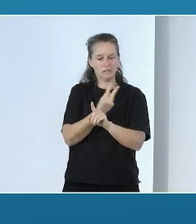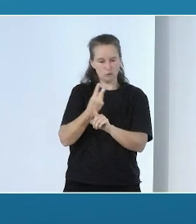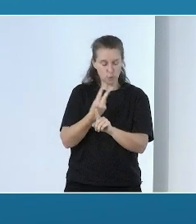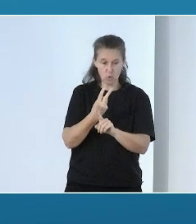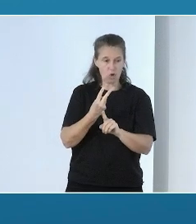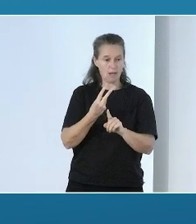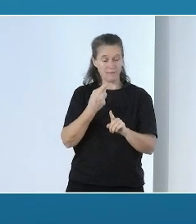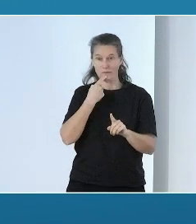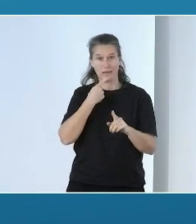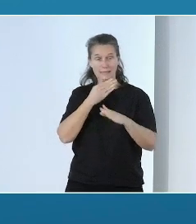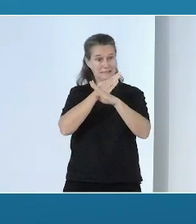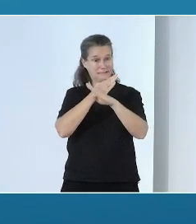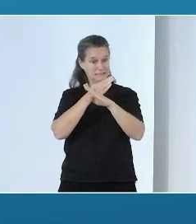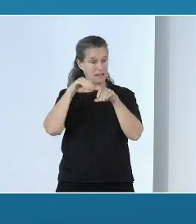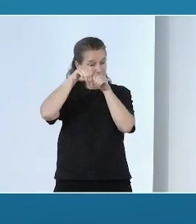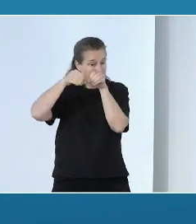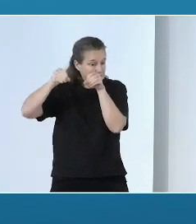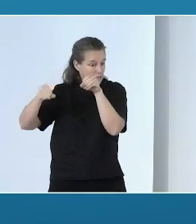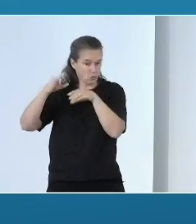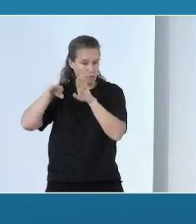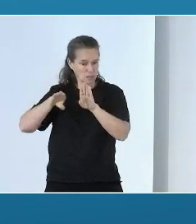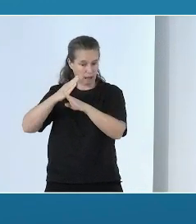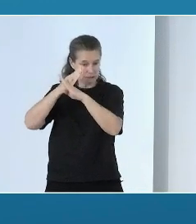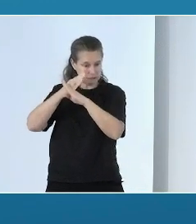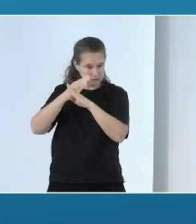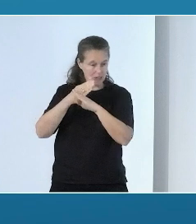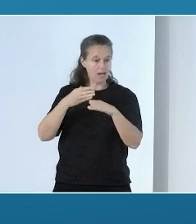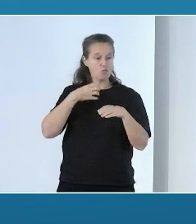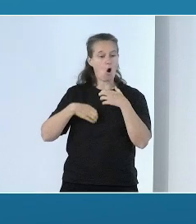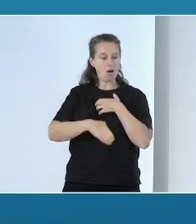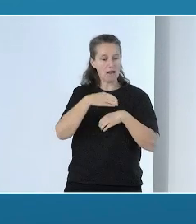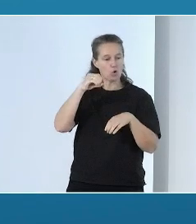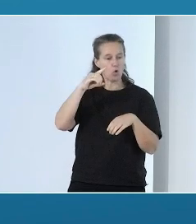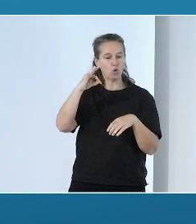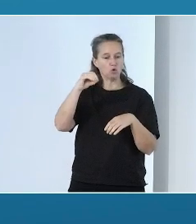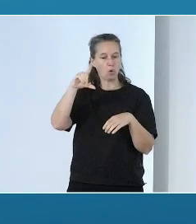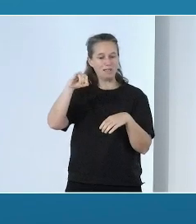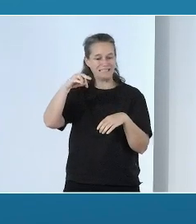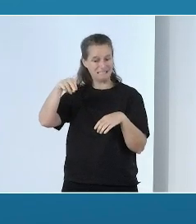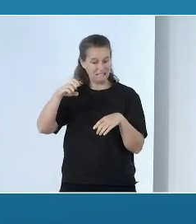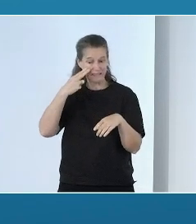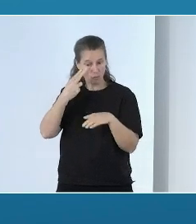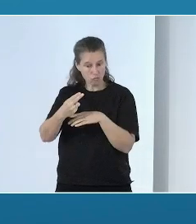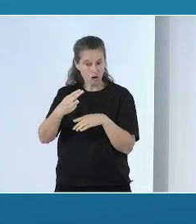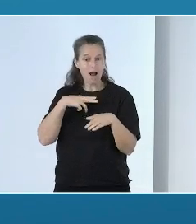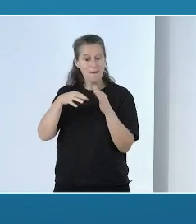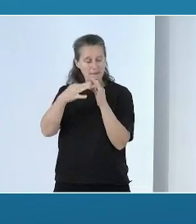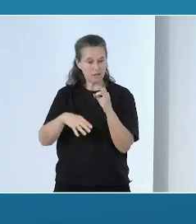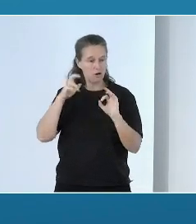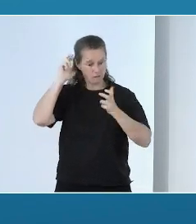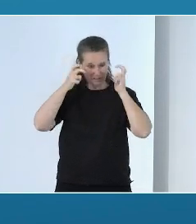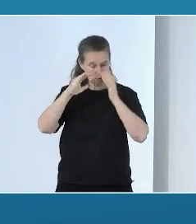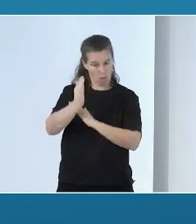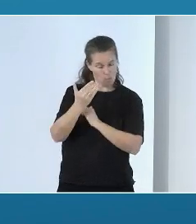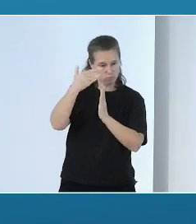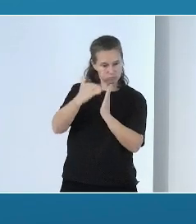que rien ne fonctionne, que ce soit les canaux semi-circulaires ou les organes otolytiques. Et ça, on le voit dans les bilans vestibulaires.